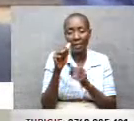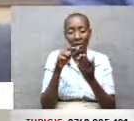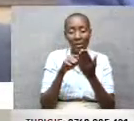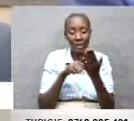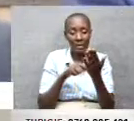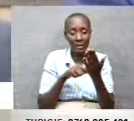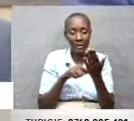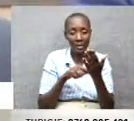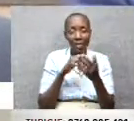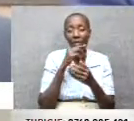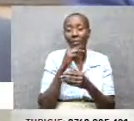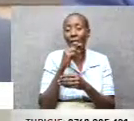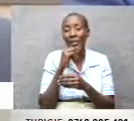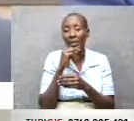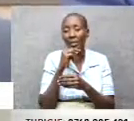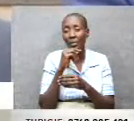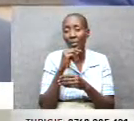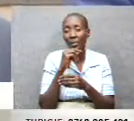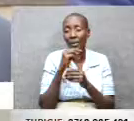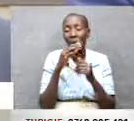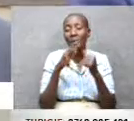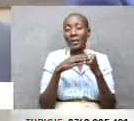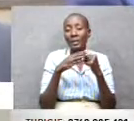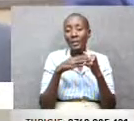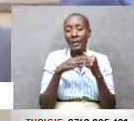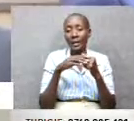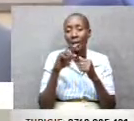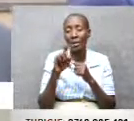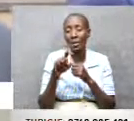of paternity is